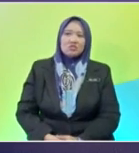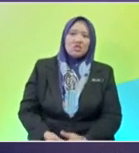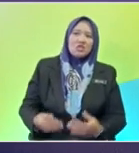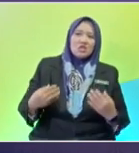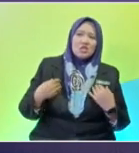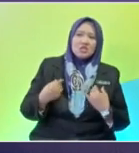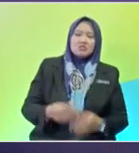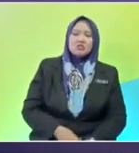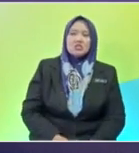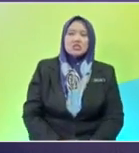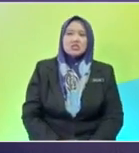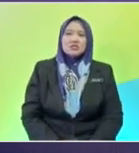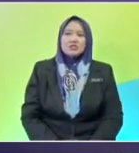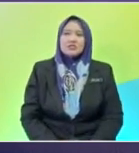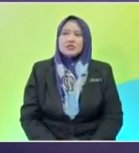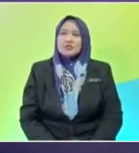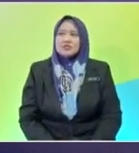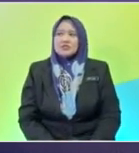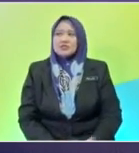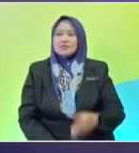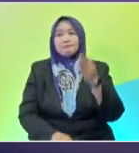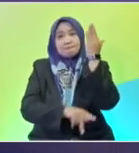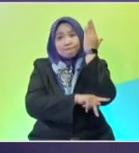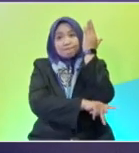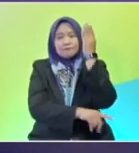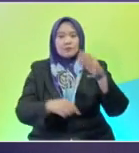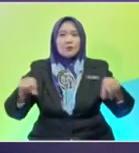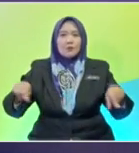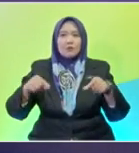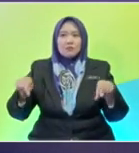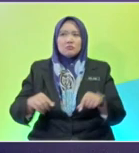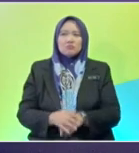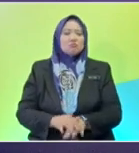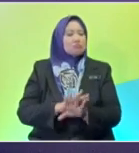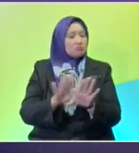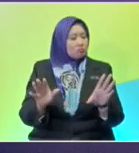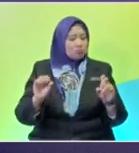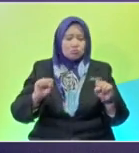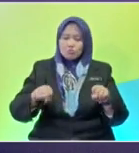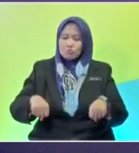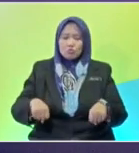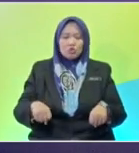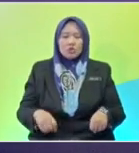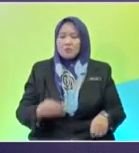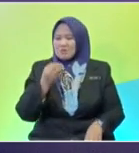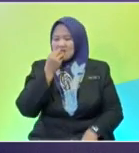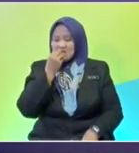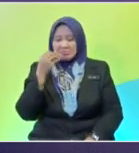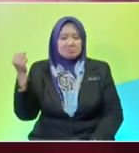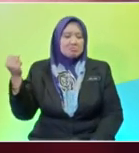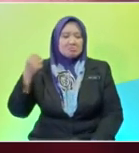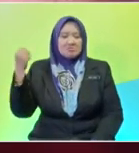oke yang itu dia tak boleh makan selalu tahu alah Kenapa kucing makanan itu